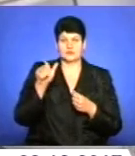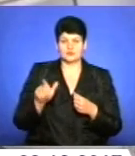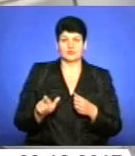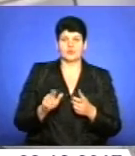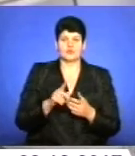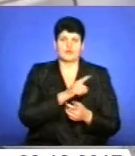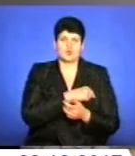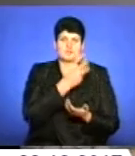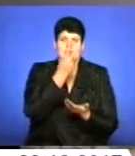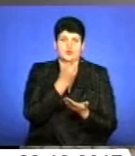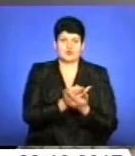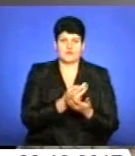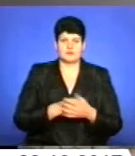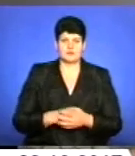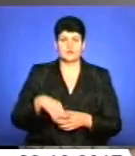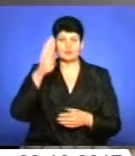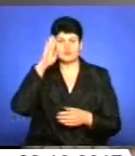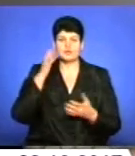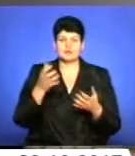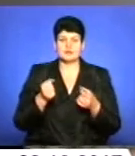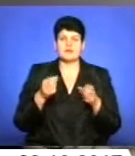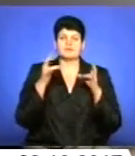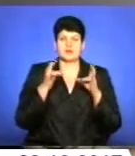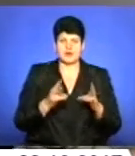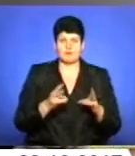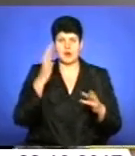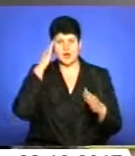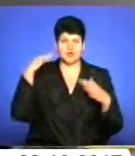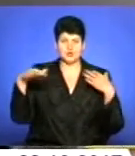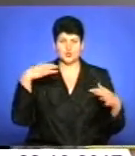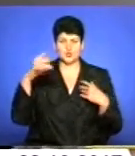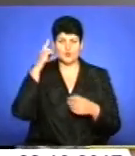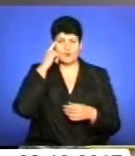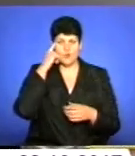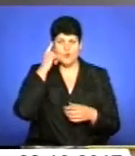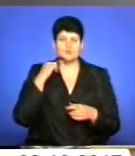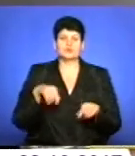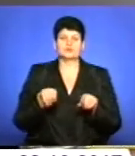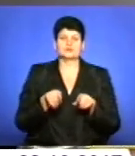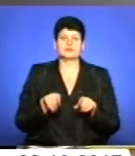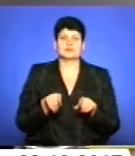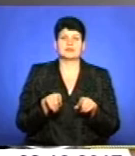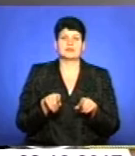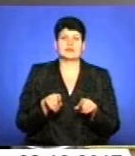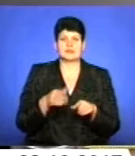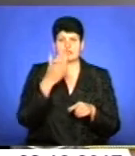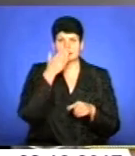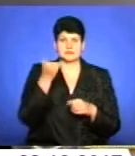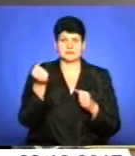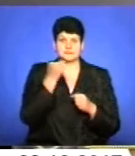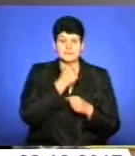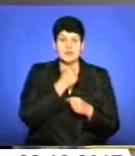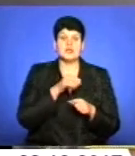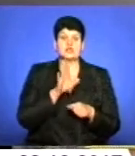госпіталізували. Чоловік отримав травми, тобто це є струс головного мозку та забій носа. А